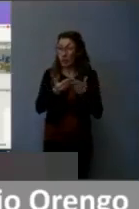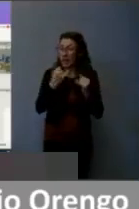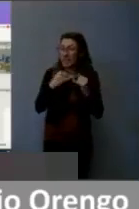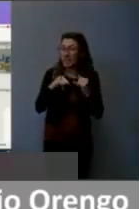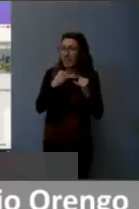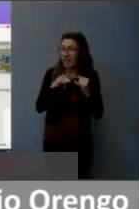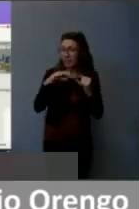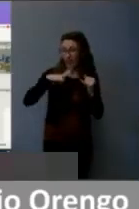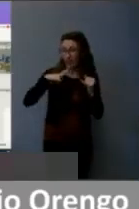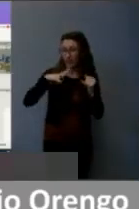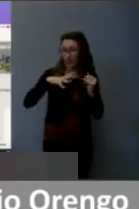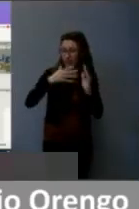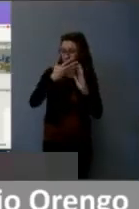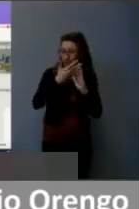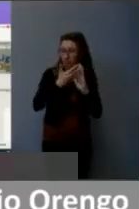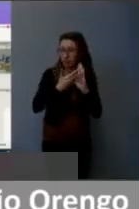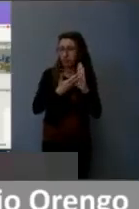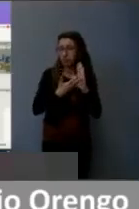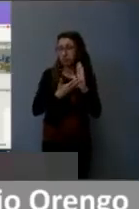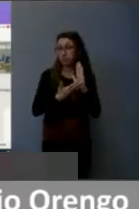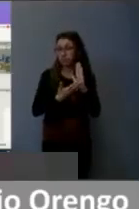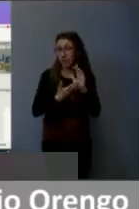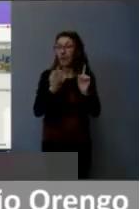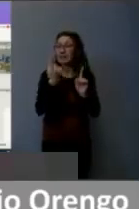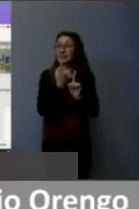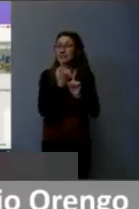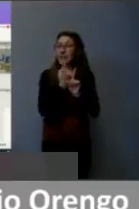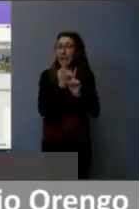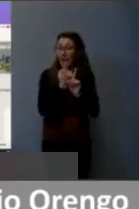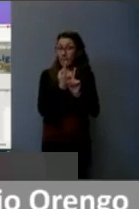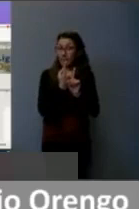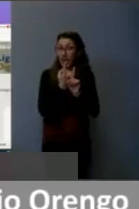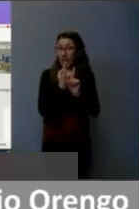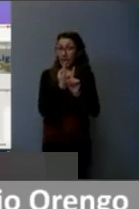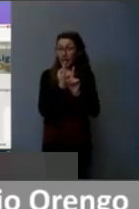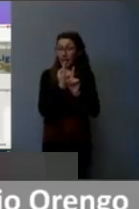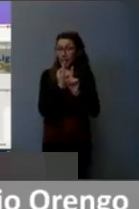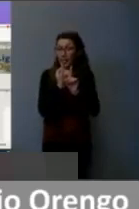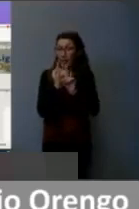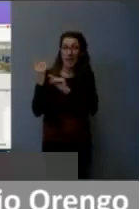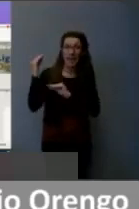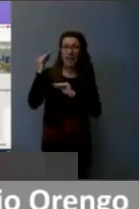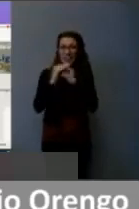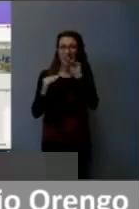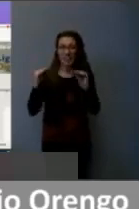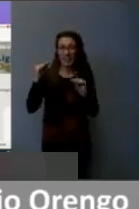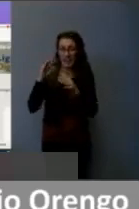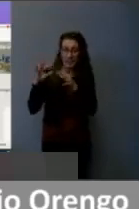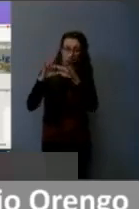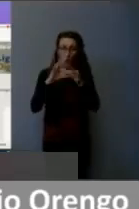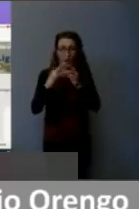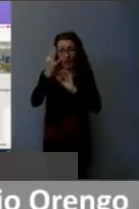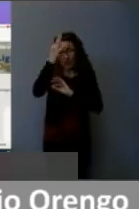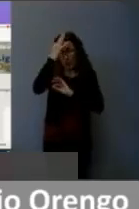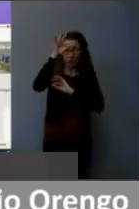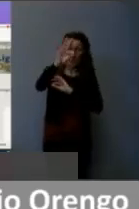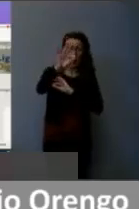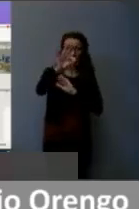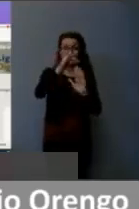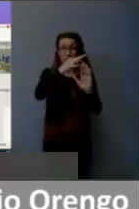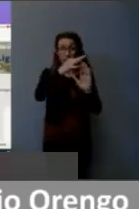elencando le richieste avanzate sugli obiettivi, questi